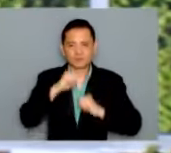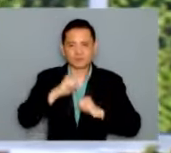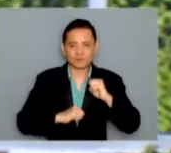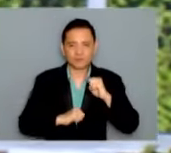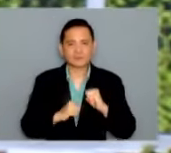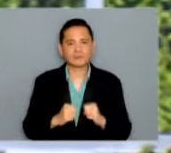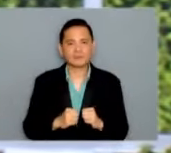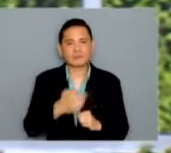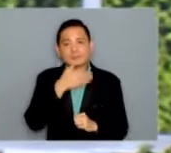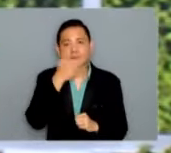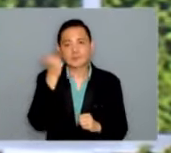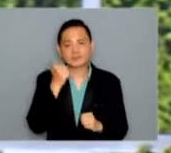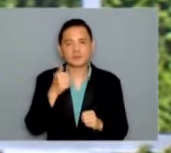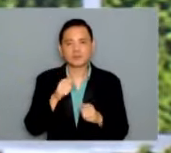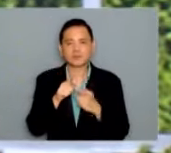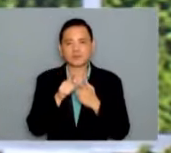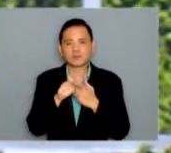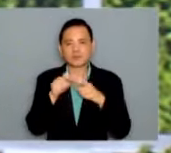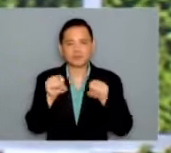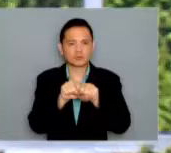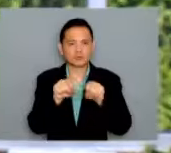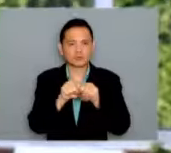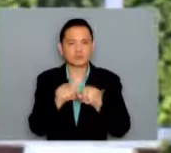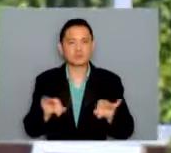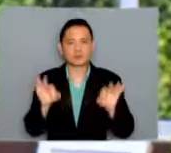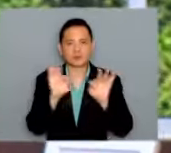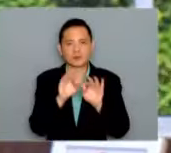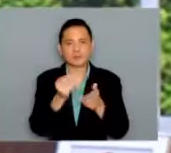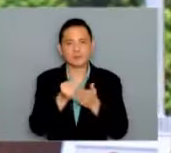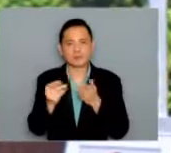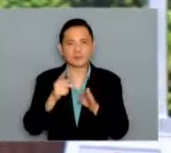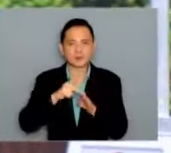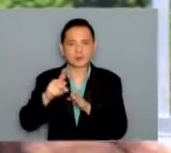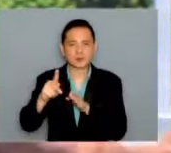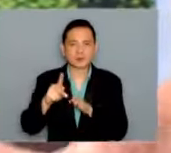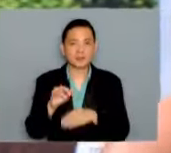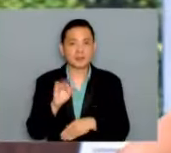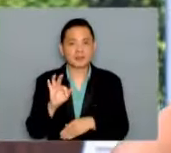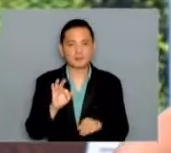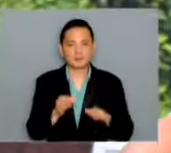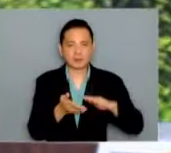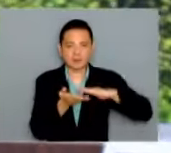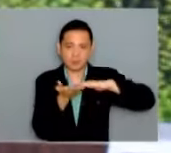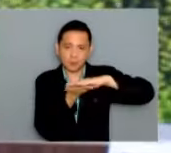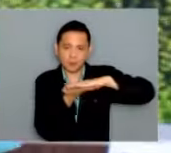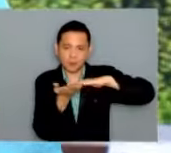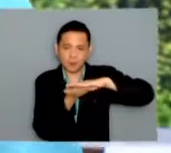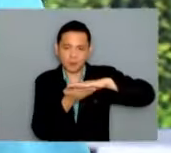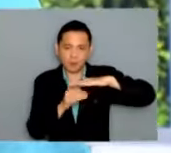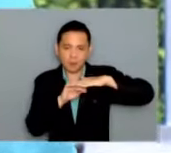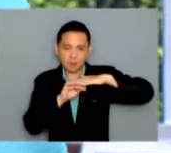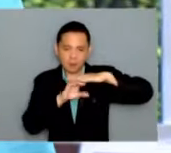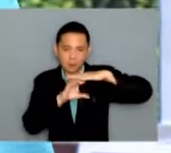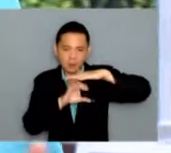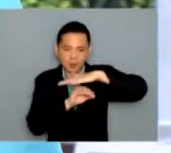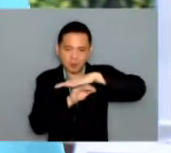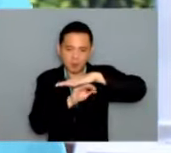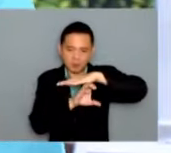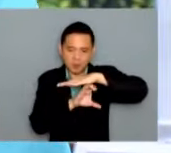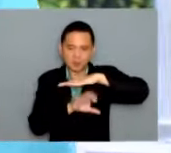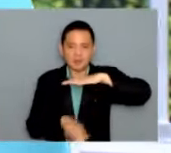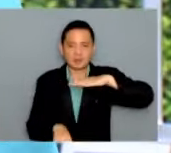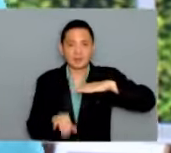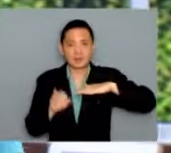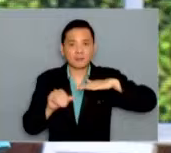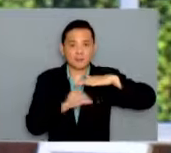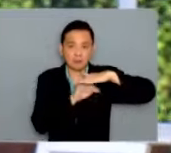shoes. So, mayroon kasi ino-offer na pang flat-footed, pang high arch, di ba? So, minsan kapag high arch ka,